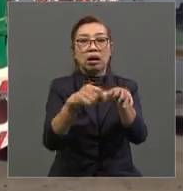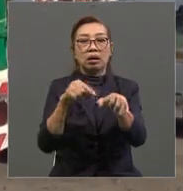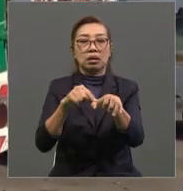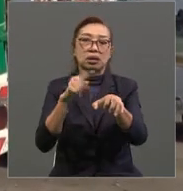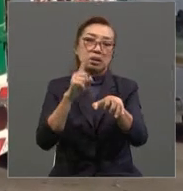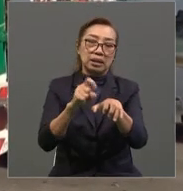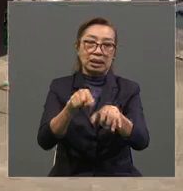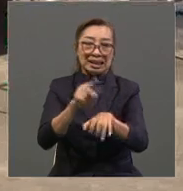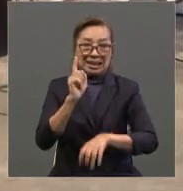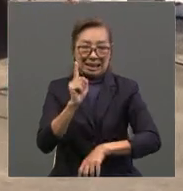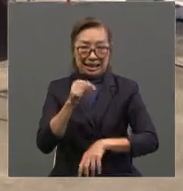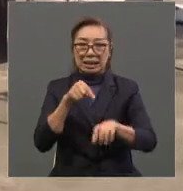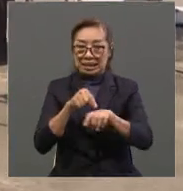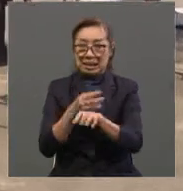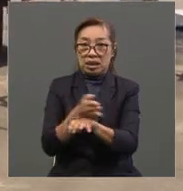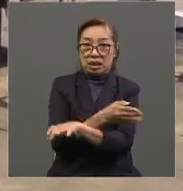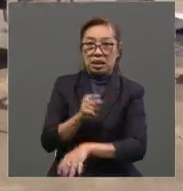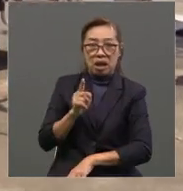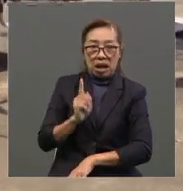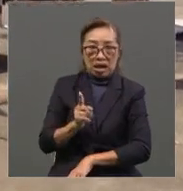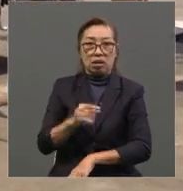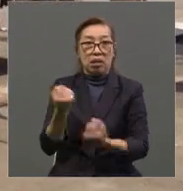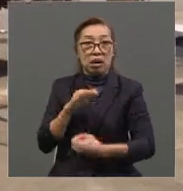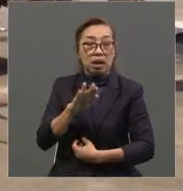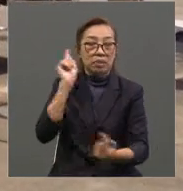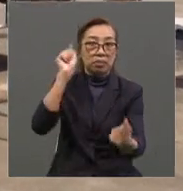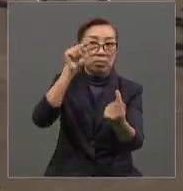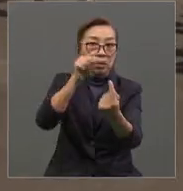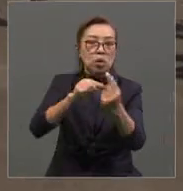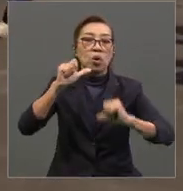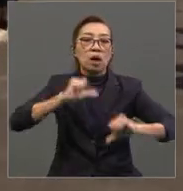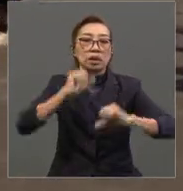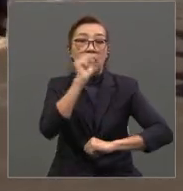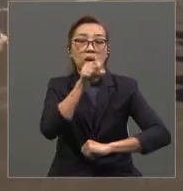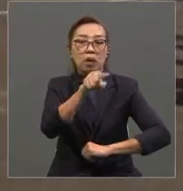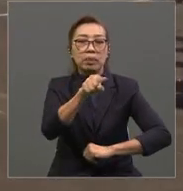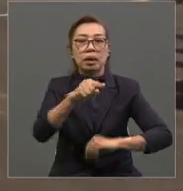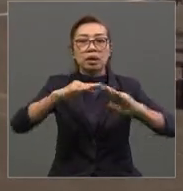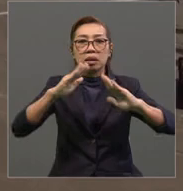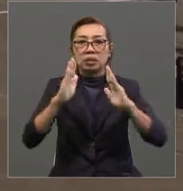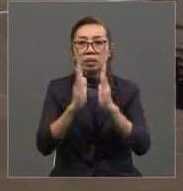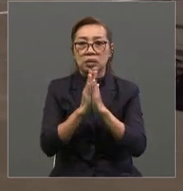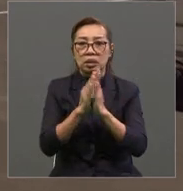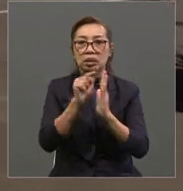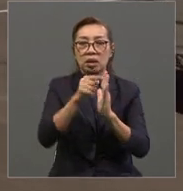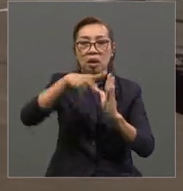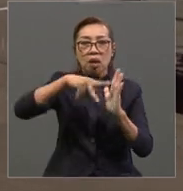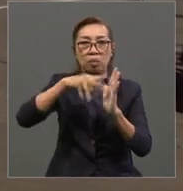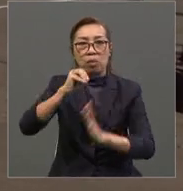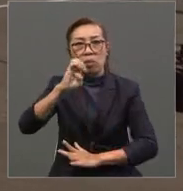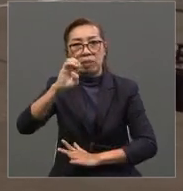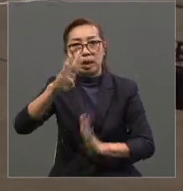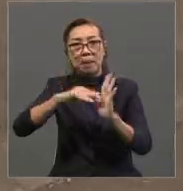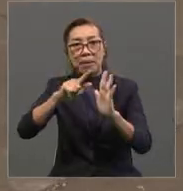มีคิวที่จะขึ้นแสดงร่วมกับคณะหมอลำคำผุนร่วมมิตรในงานบุญประจำปีที่วัดภูมิารวัฒนา